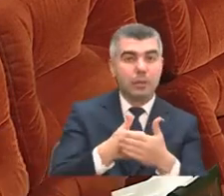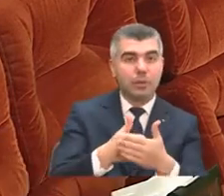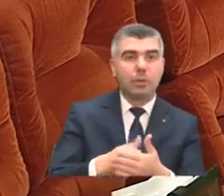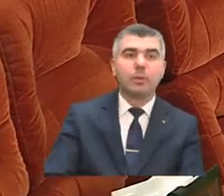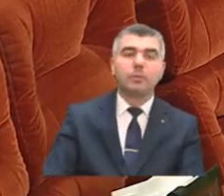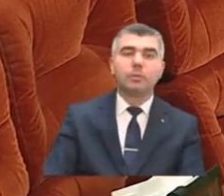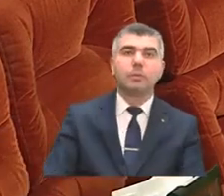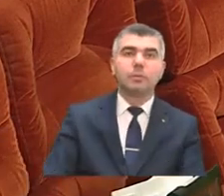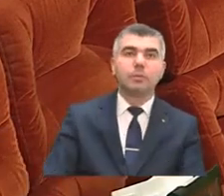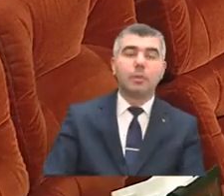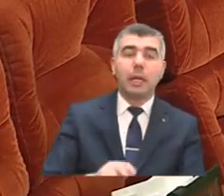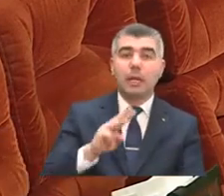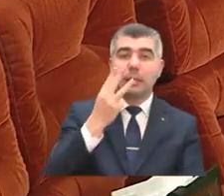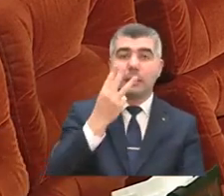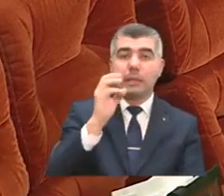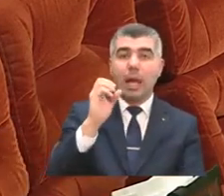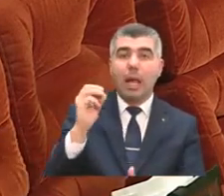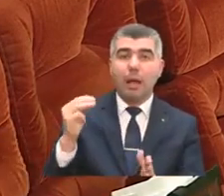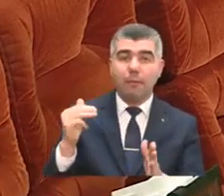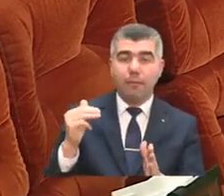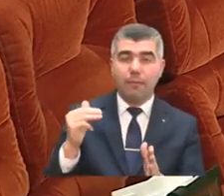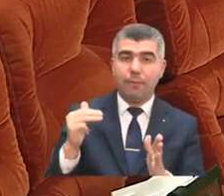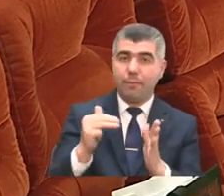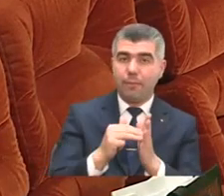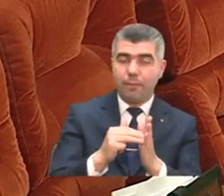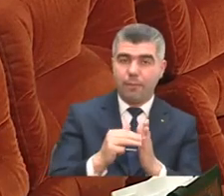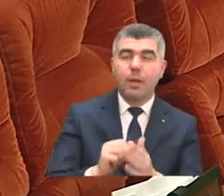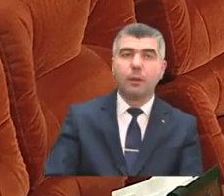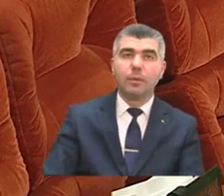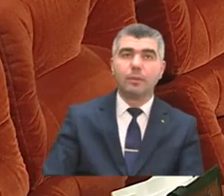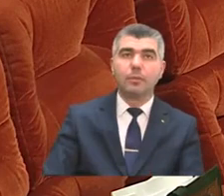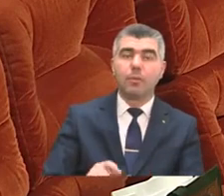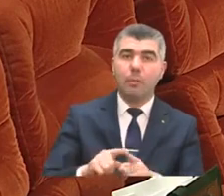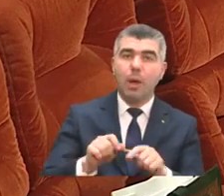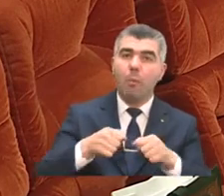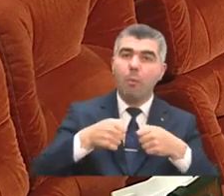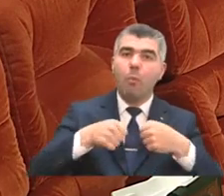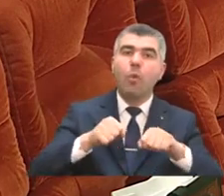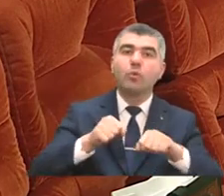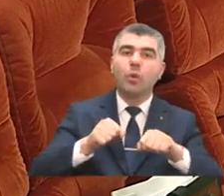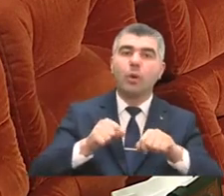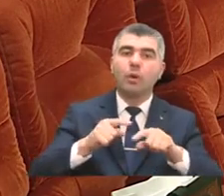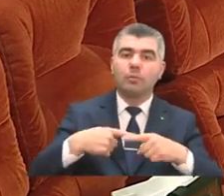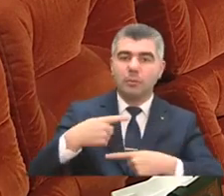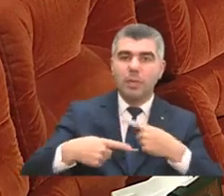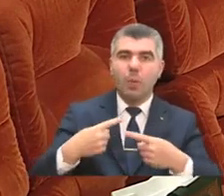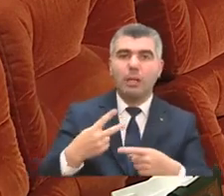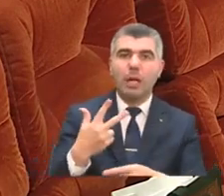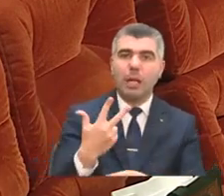منها 3,000 حادثة سير فقط اللي متعلقة بهذه الدراجات تريبورتور.